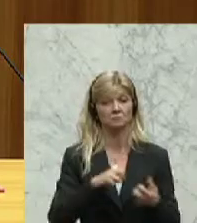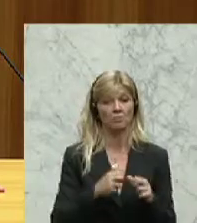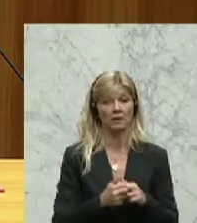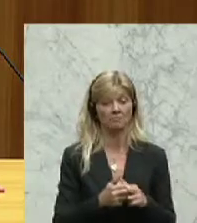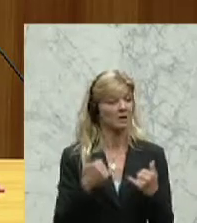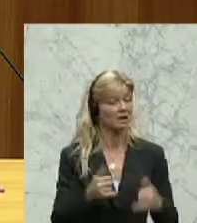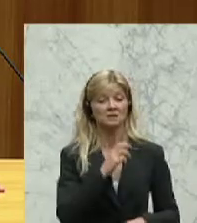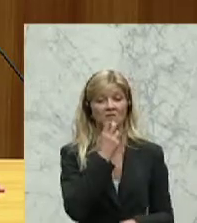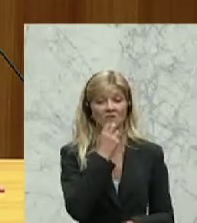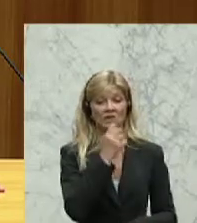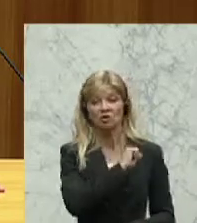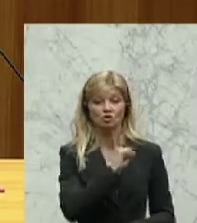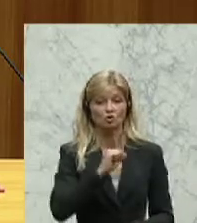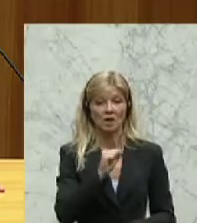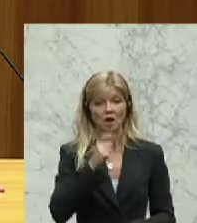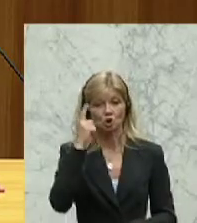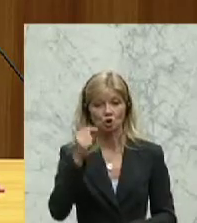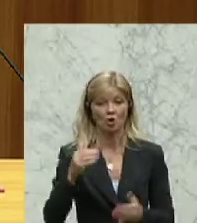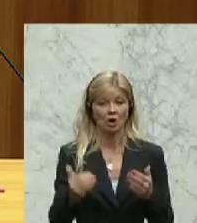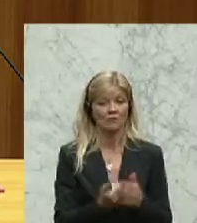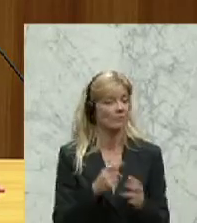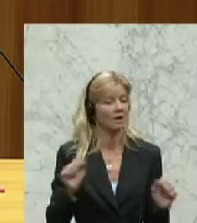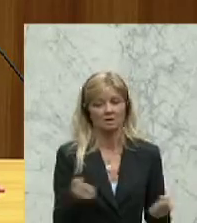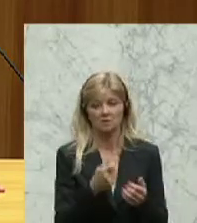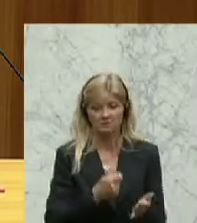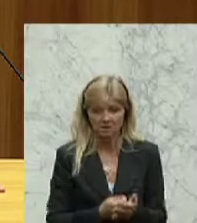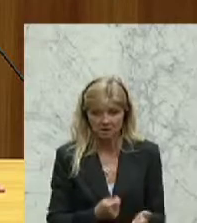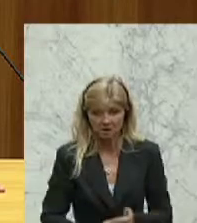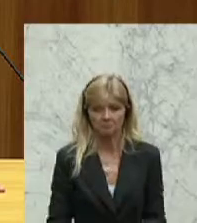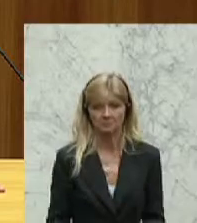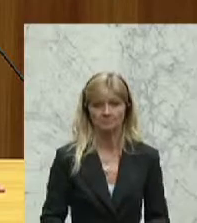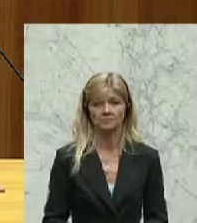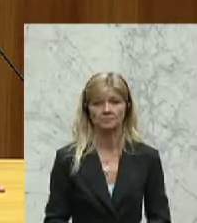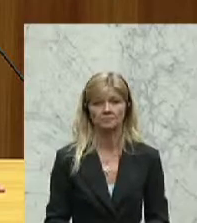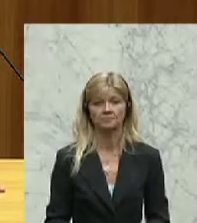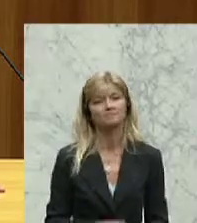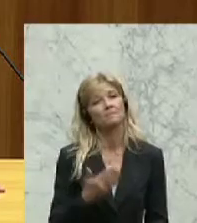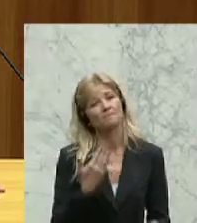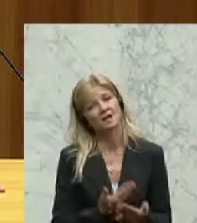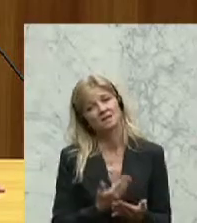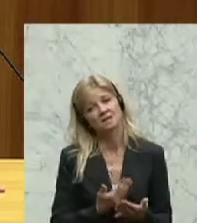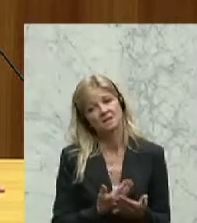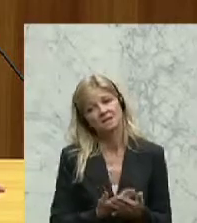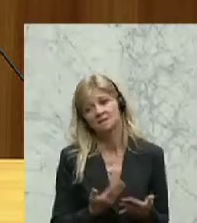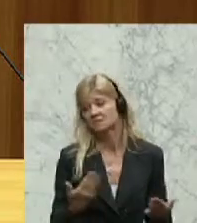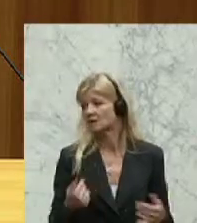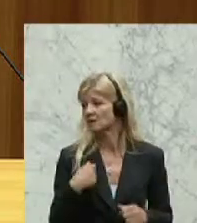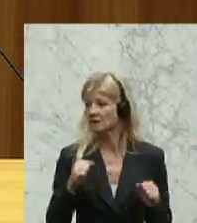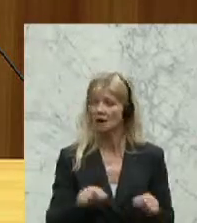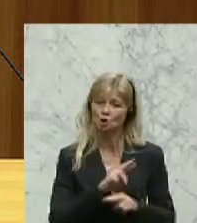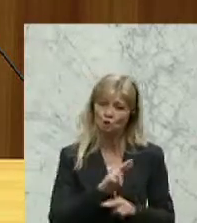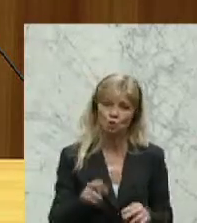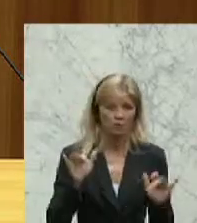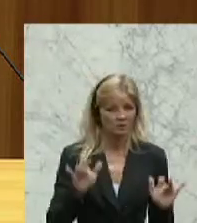nahezu nicht finanzierbar ist und daher kann ich nur appellieren an alle regierungsvertreter